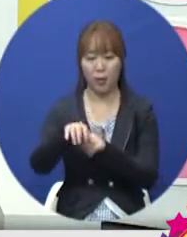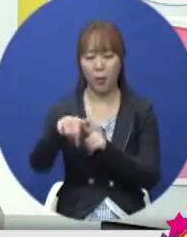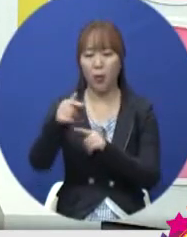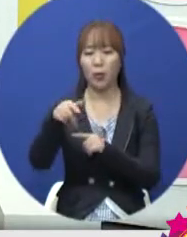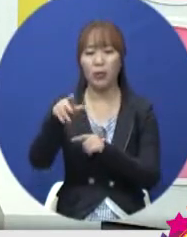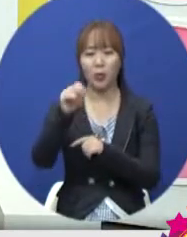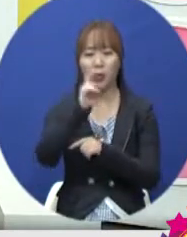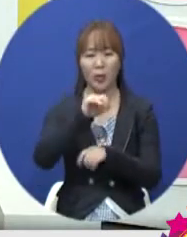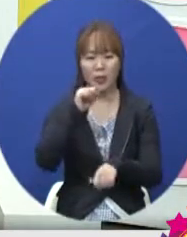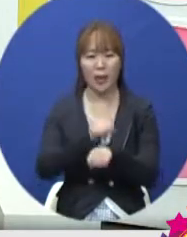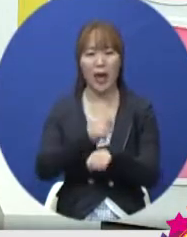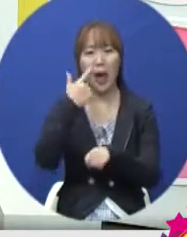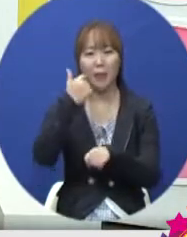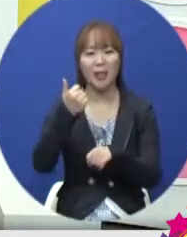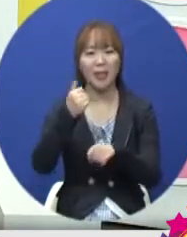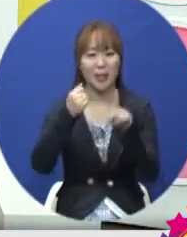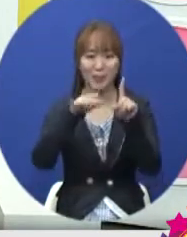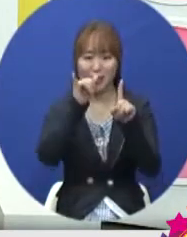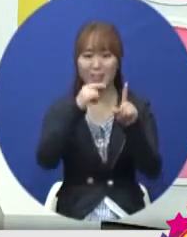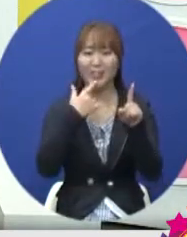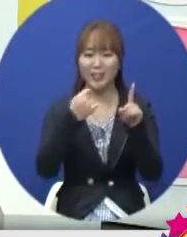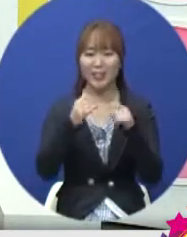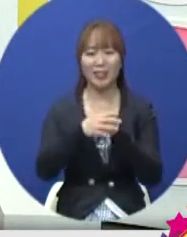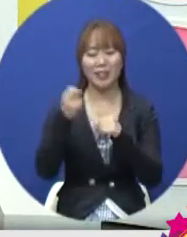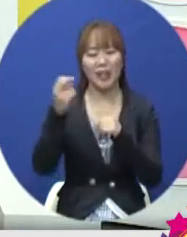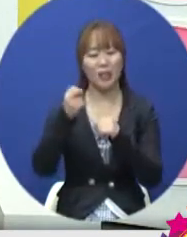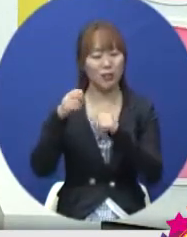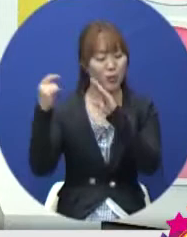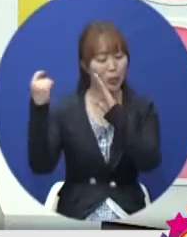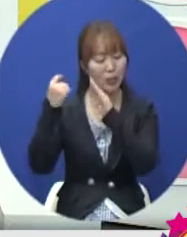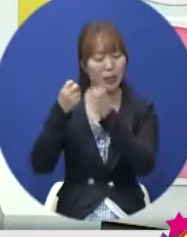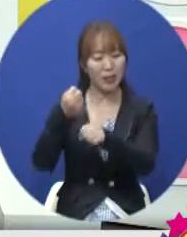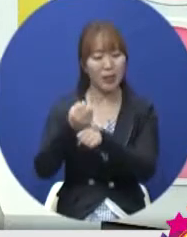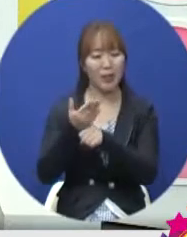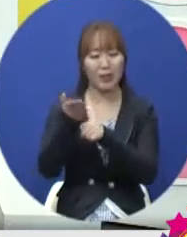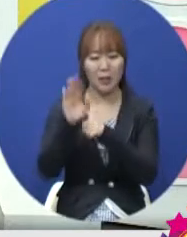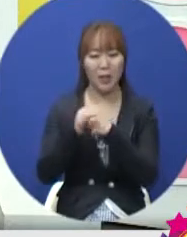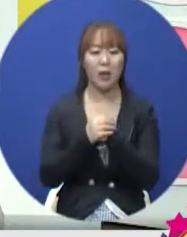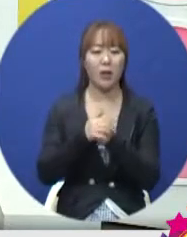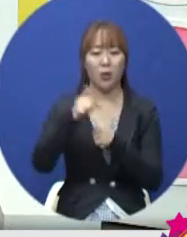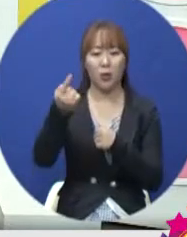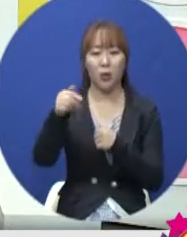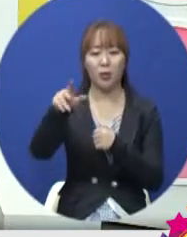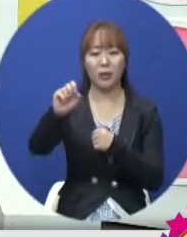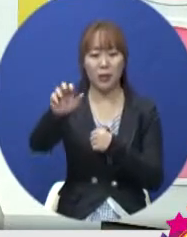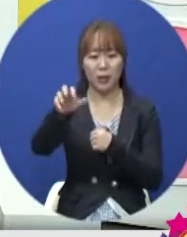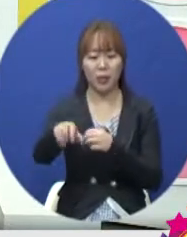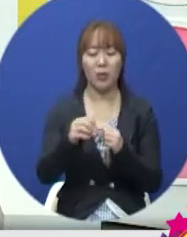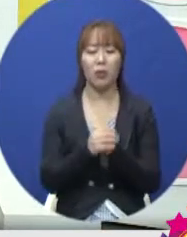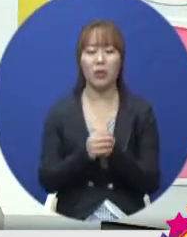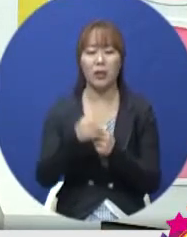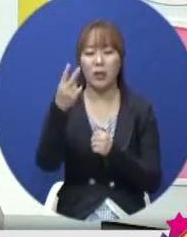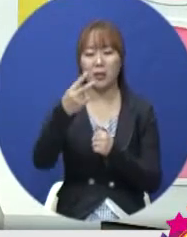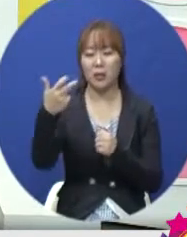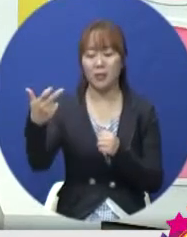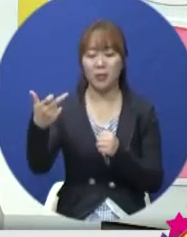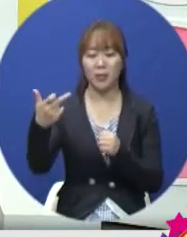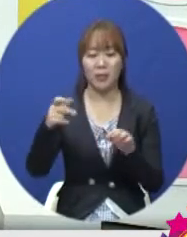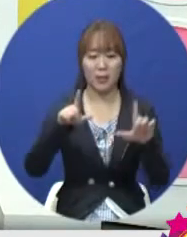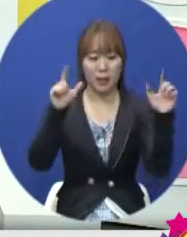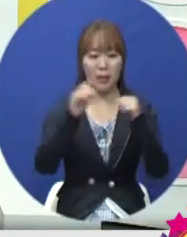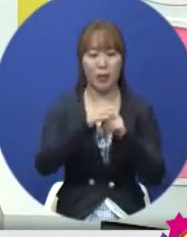노래 잘하시는 우리 아버님 한 분 계시잖아요. 네네. 자주자주 소식을 전해주시는데 네네. 이 고창군에서